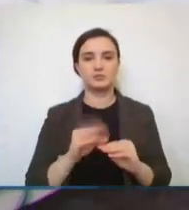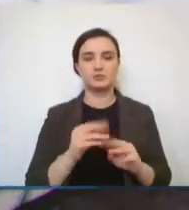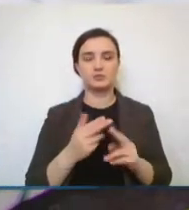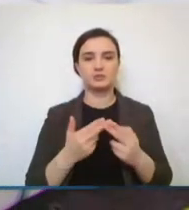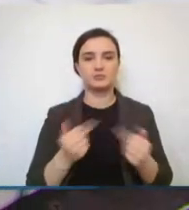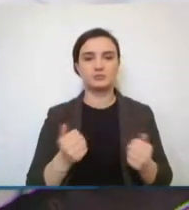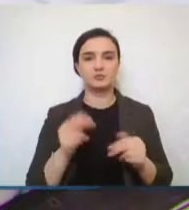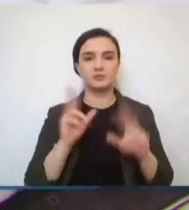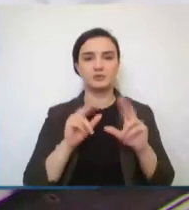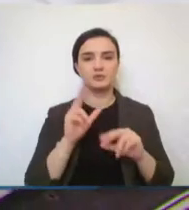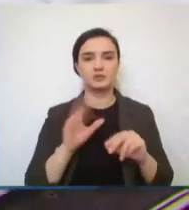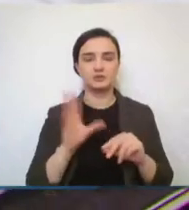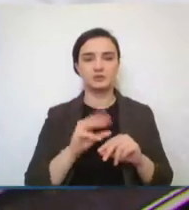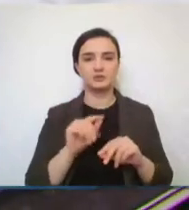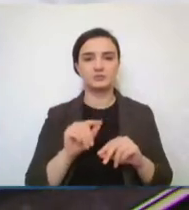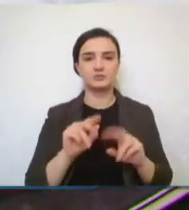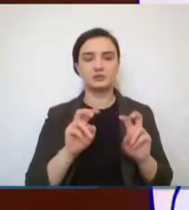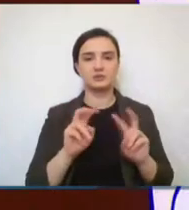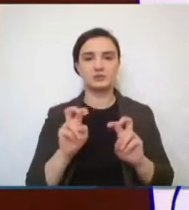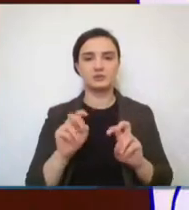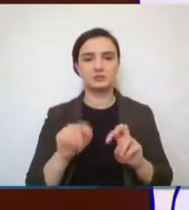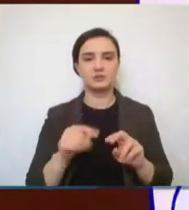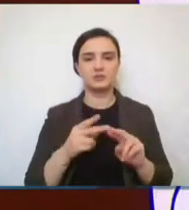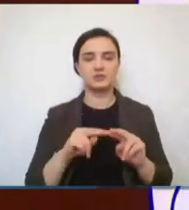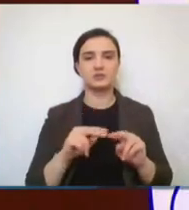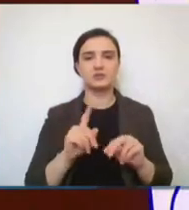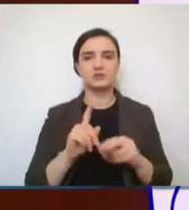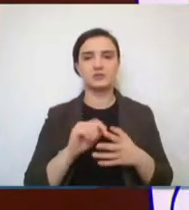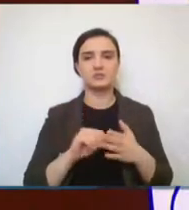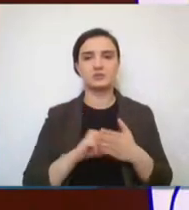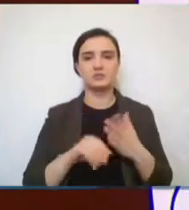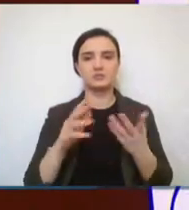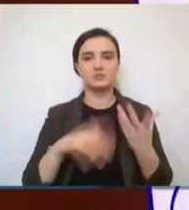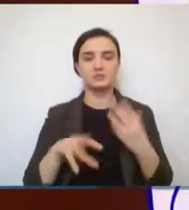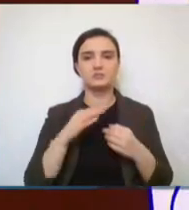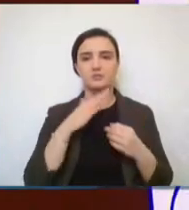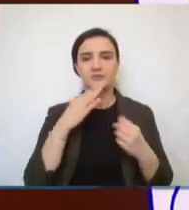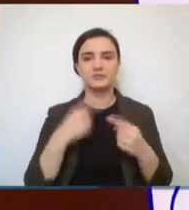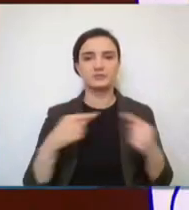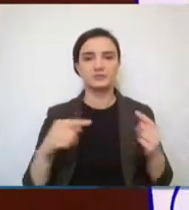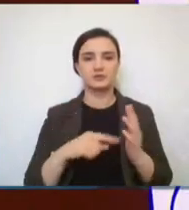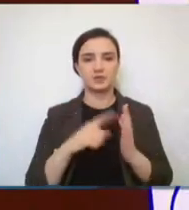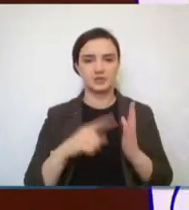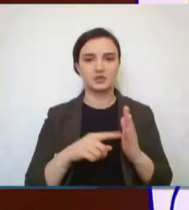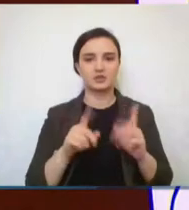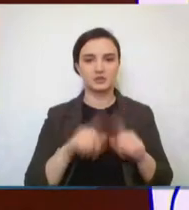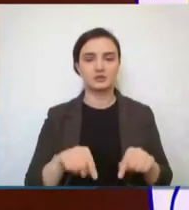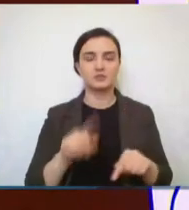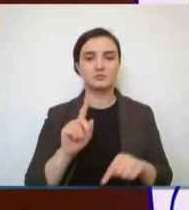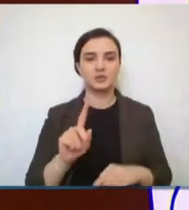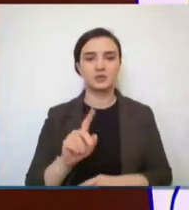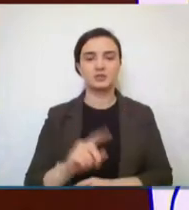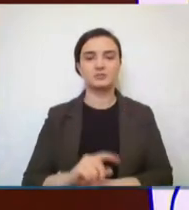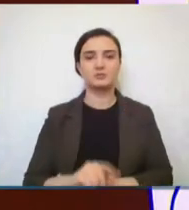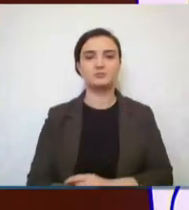ვითვალისწინებთ თემასაც, გარემოებებსაც და ბევრ სხვა საკითხსაც. მაგრამ